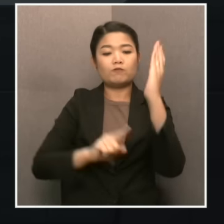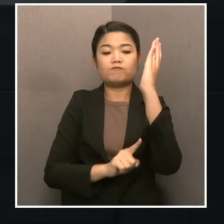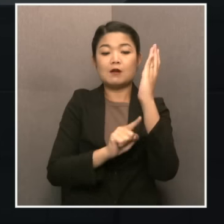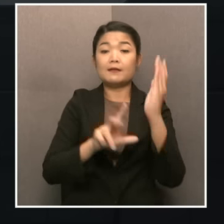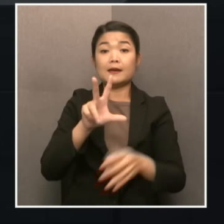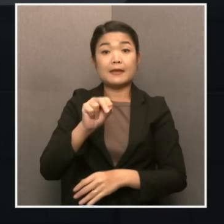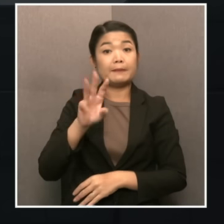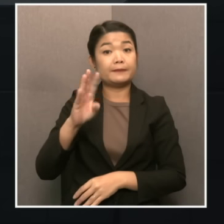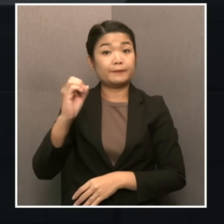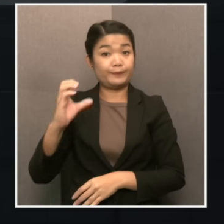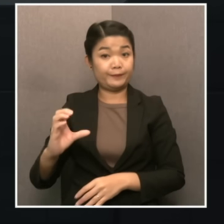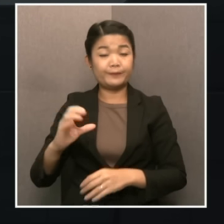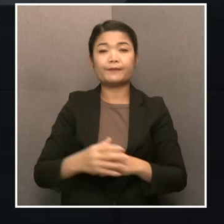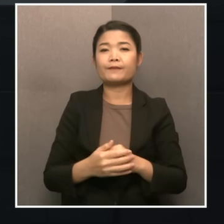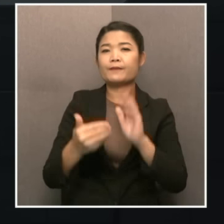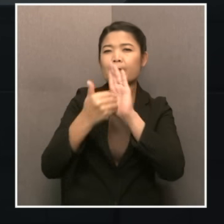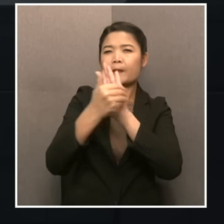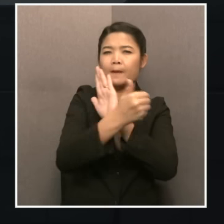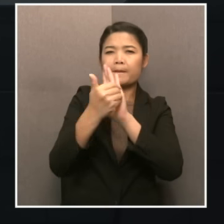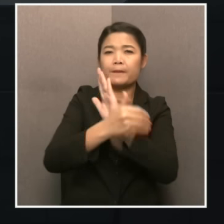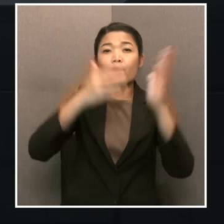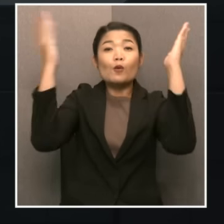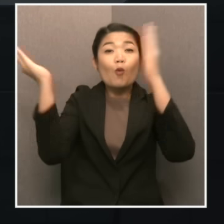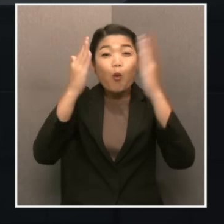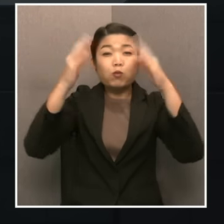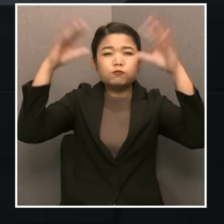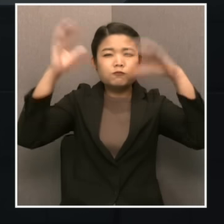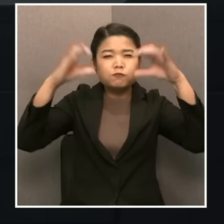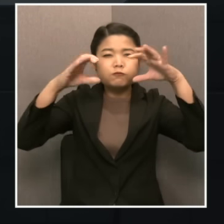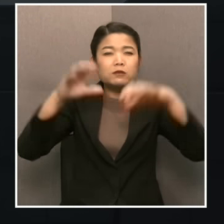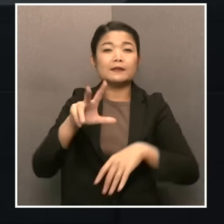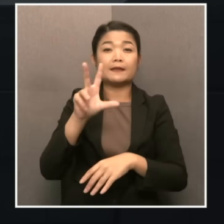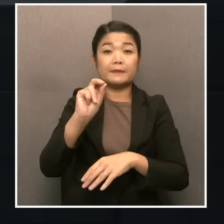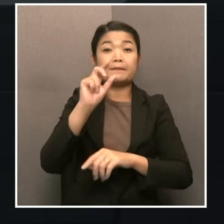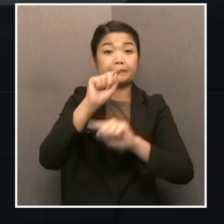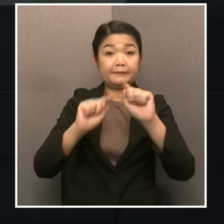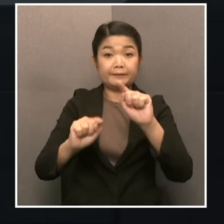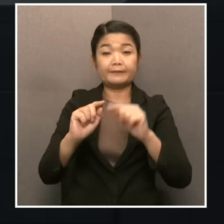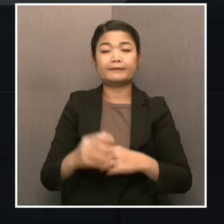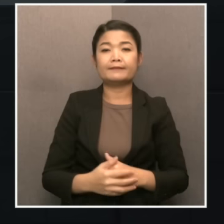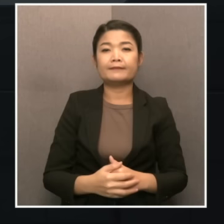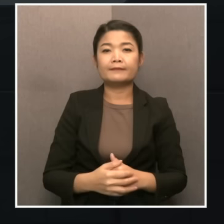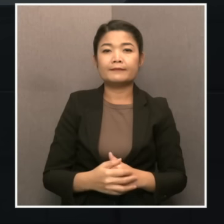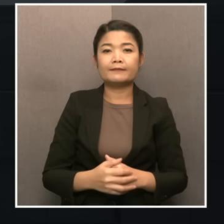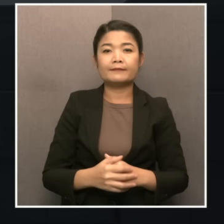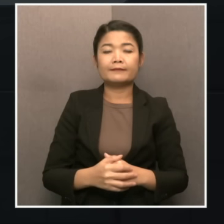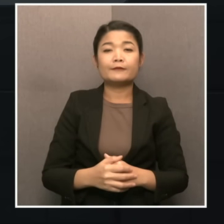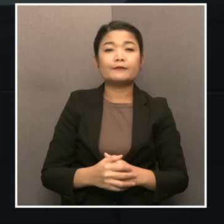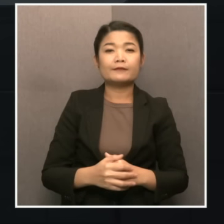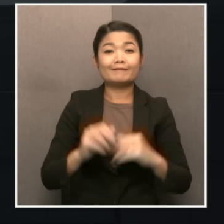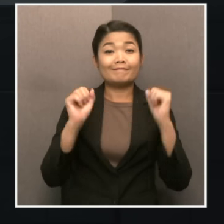34องศาภาคตะวันออกค่ะมีพายุฝนฟ้าคะนองร้อยละ30ของพื้นที่และอุณหภูมิต่ำ